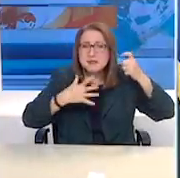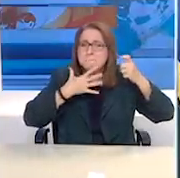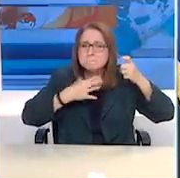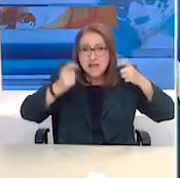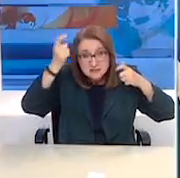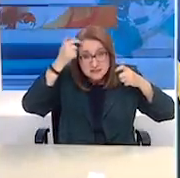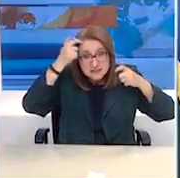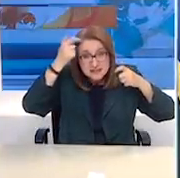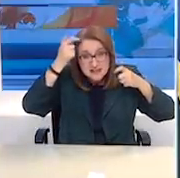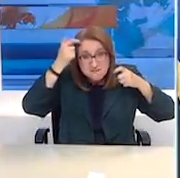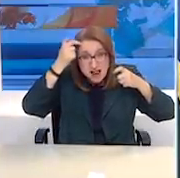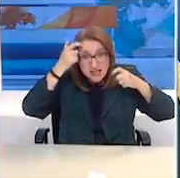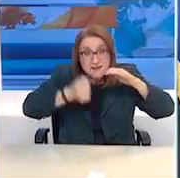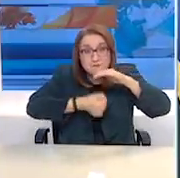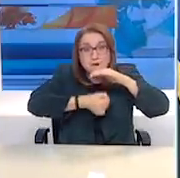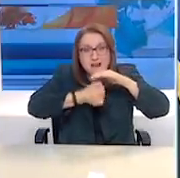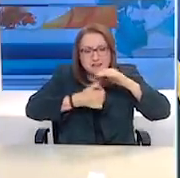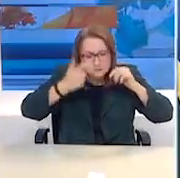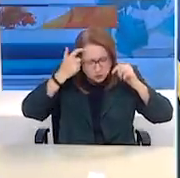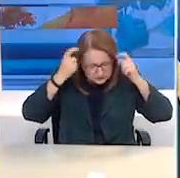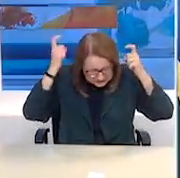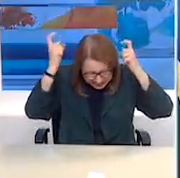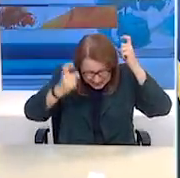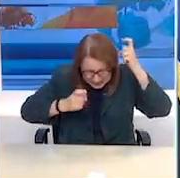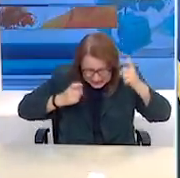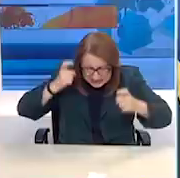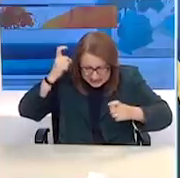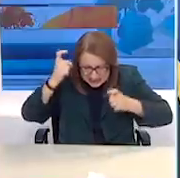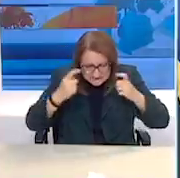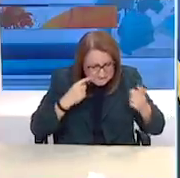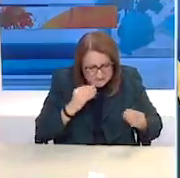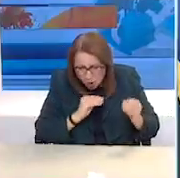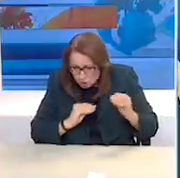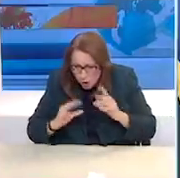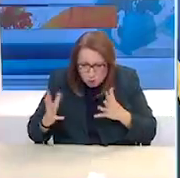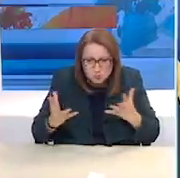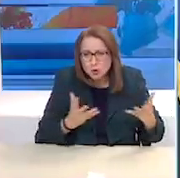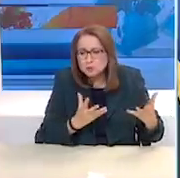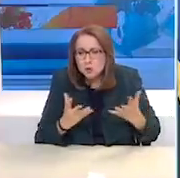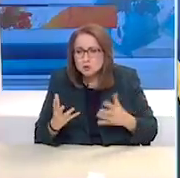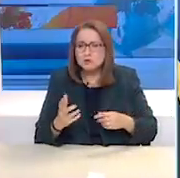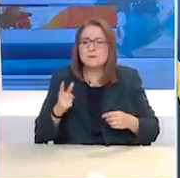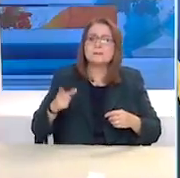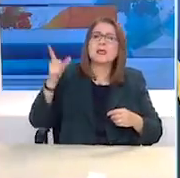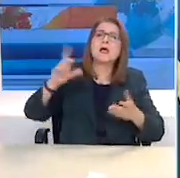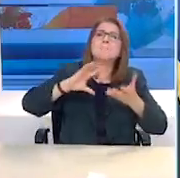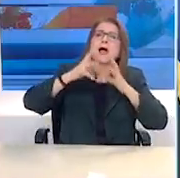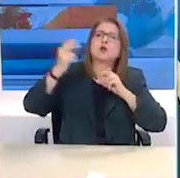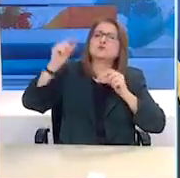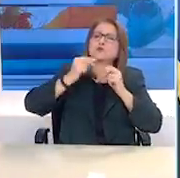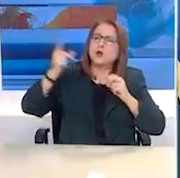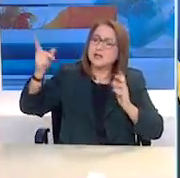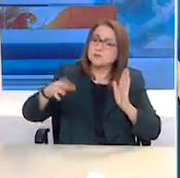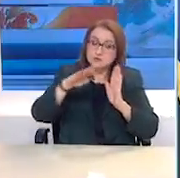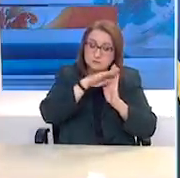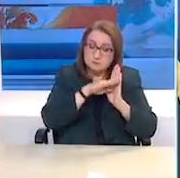σκέφτονται και βλέπουν πώς κινείται ο κόσμος. Ο WHO εξέδωσε οδηγίες και ειδικό πλάνο επανόδου μιας χώρας από